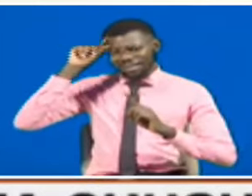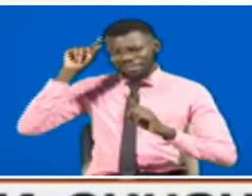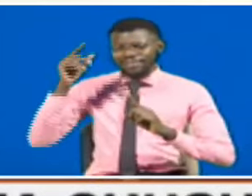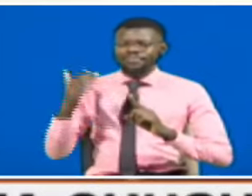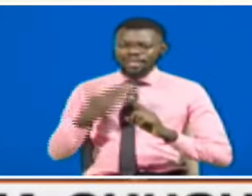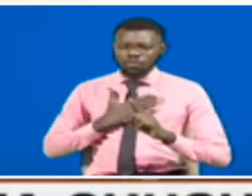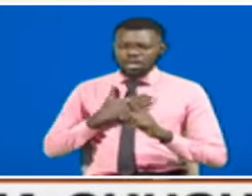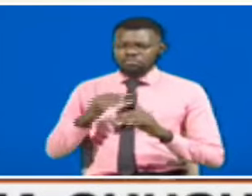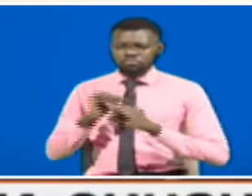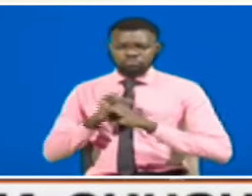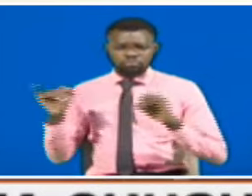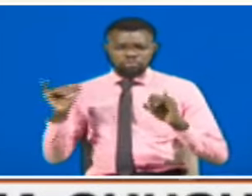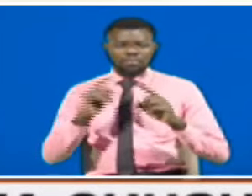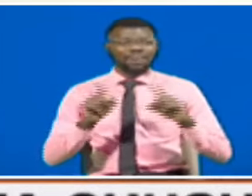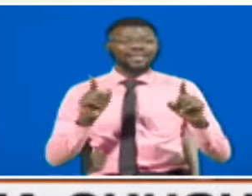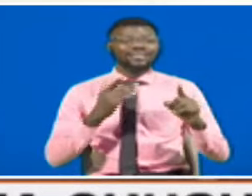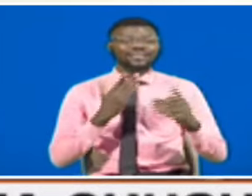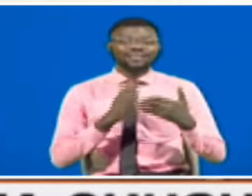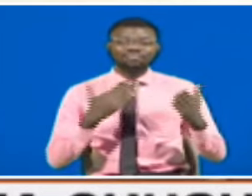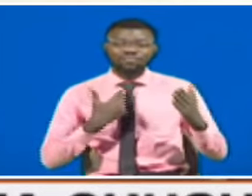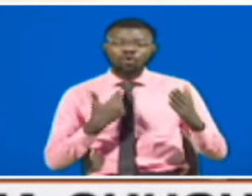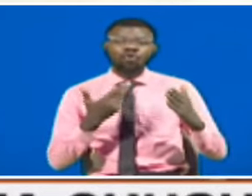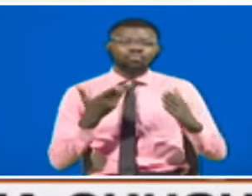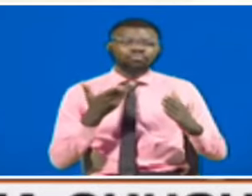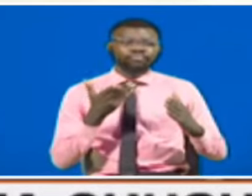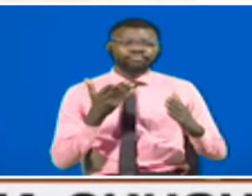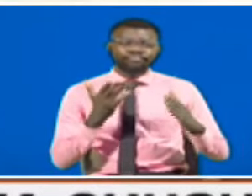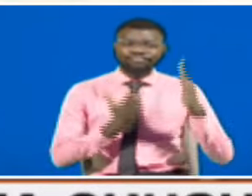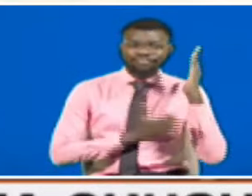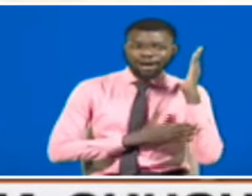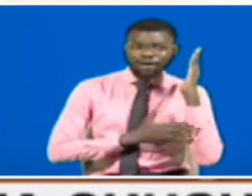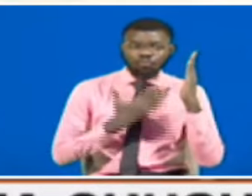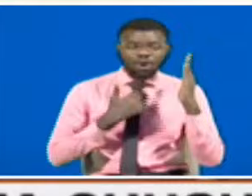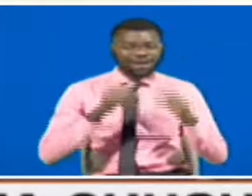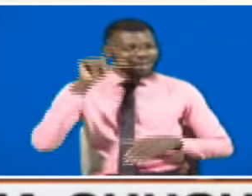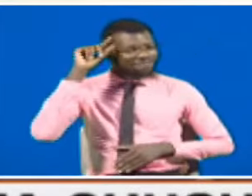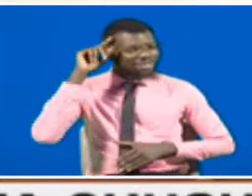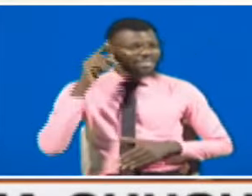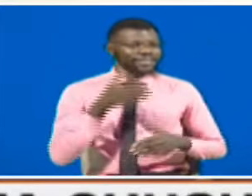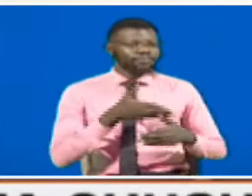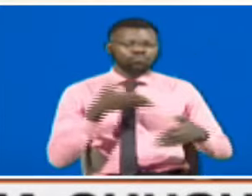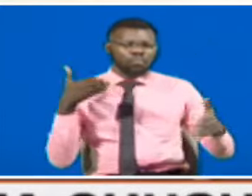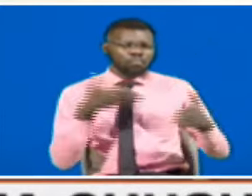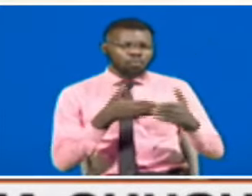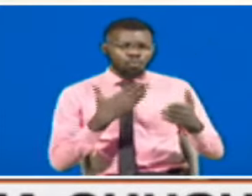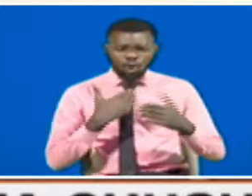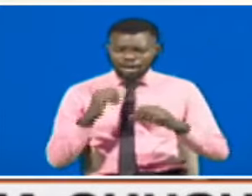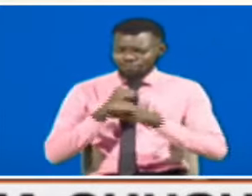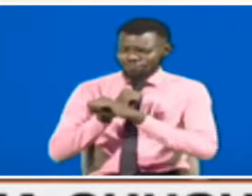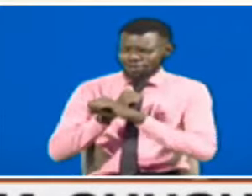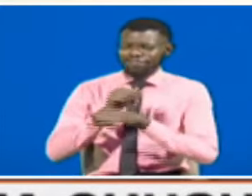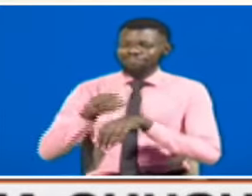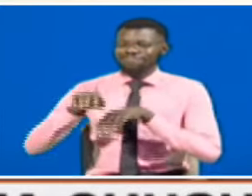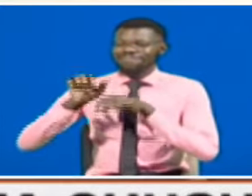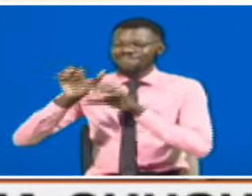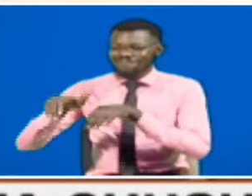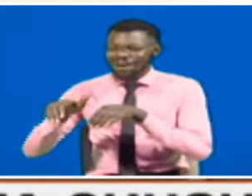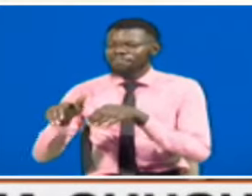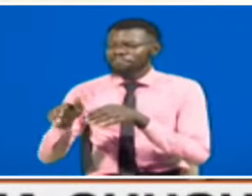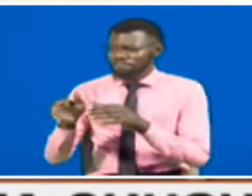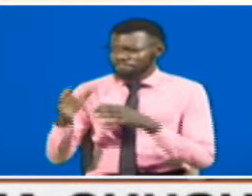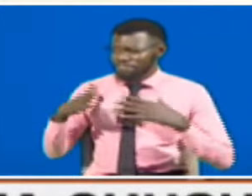supporters, and we want to ask our government to take decisive action against the system so that we protect our farmers, the farmers who have decided